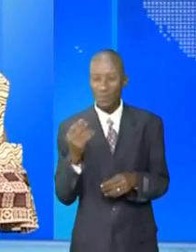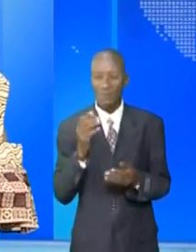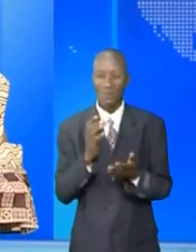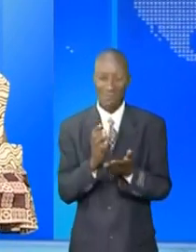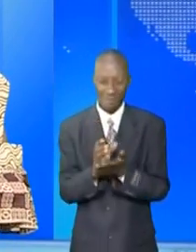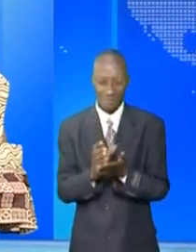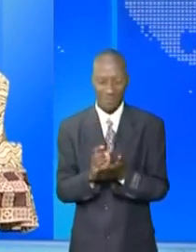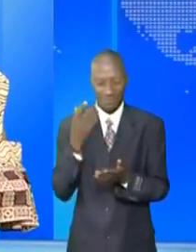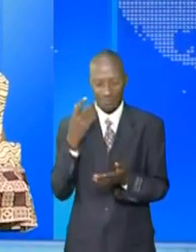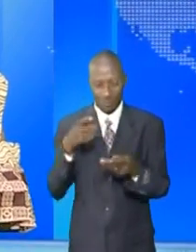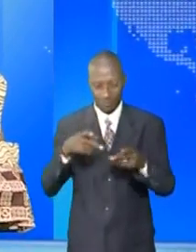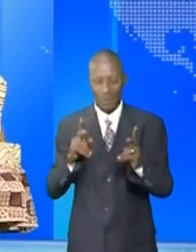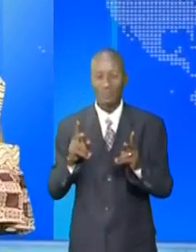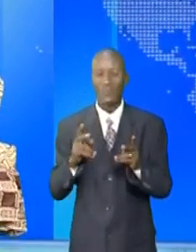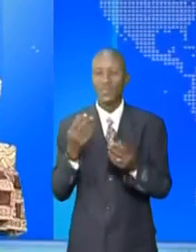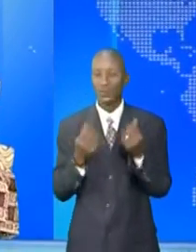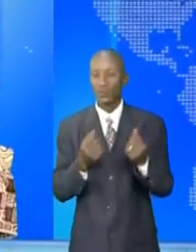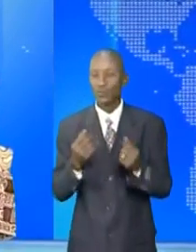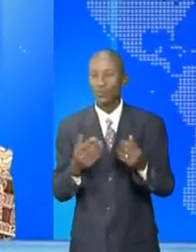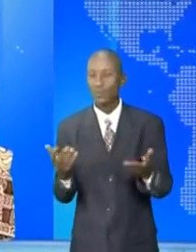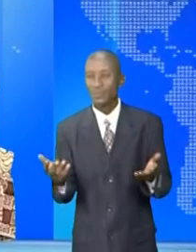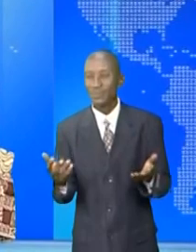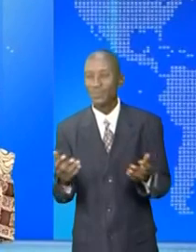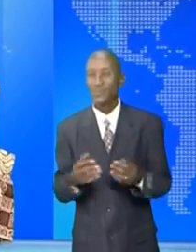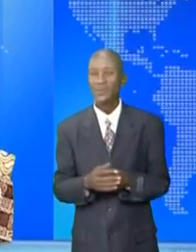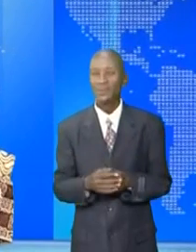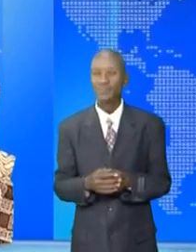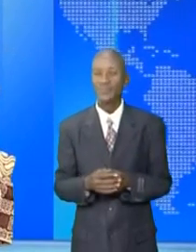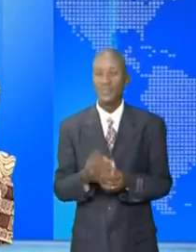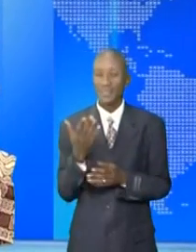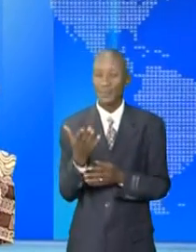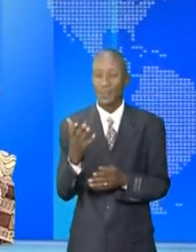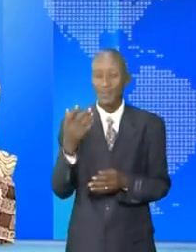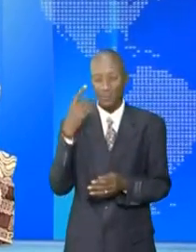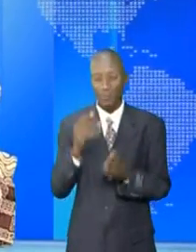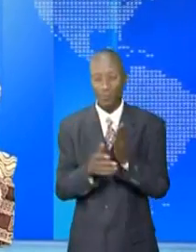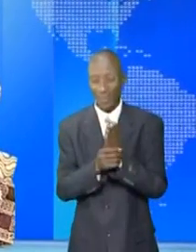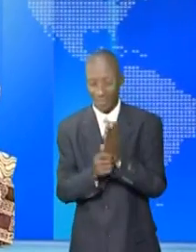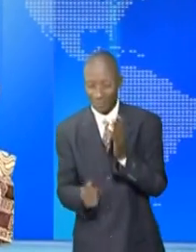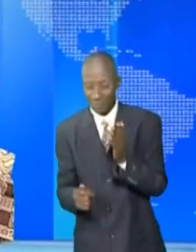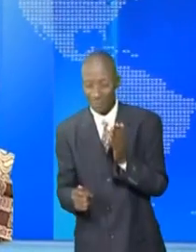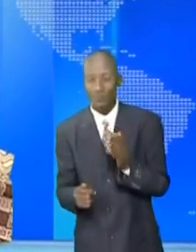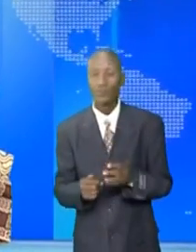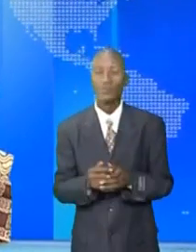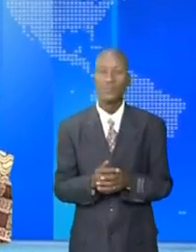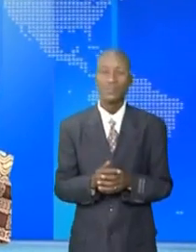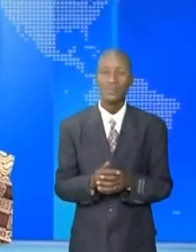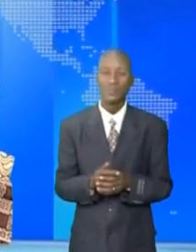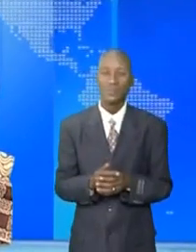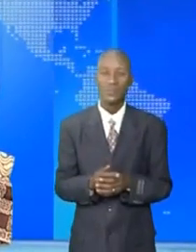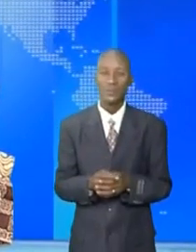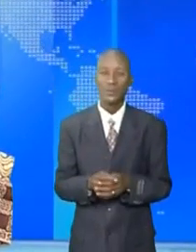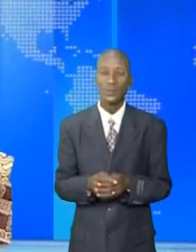Service, RDC, SARL. Demande de préqualification non retenue, il s'agit des